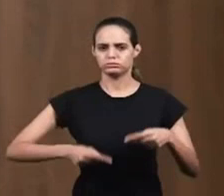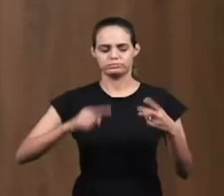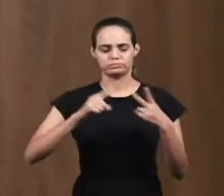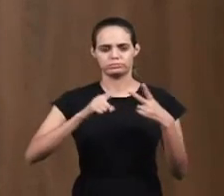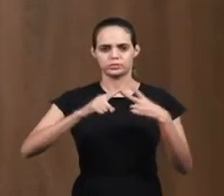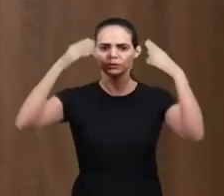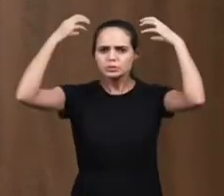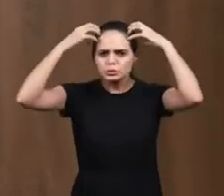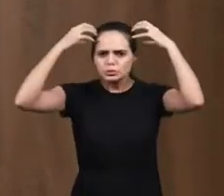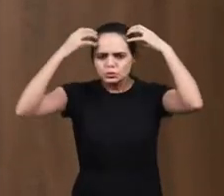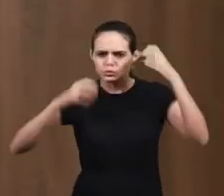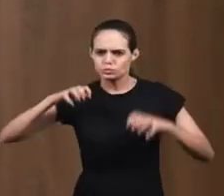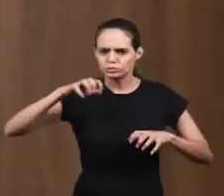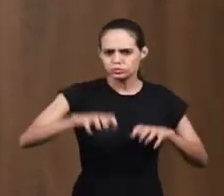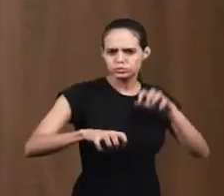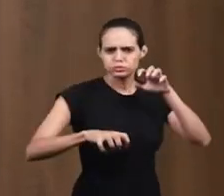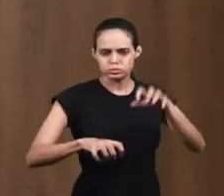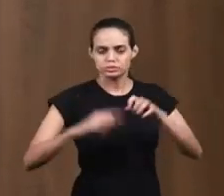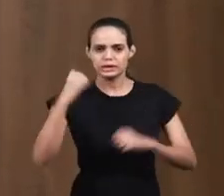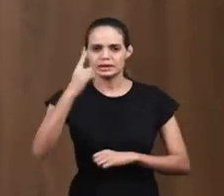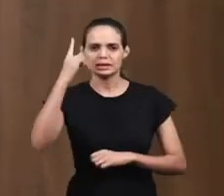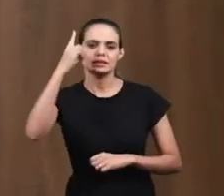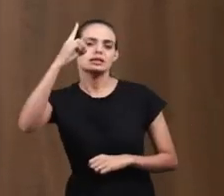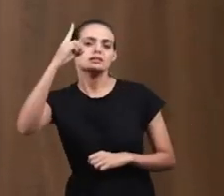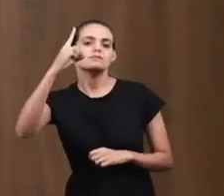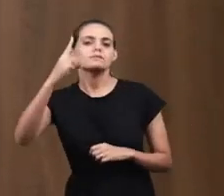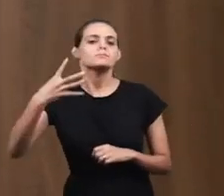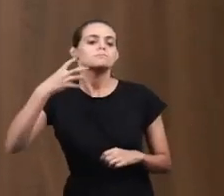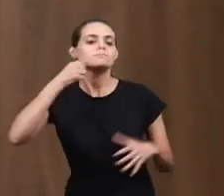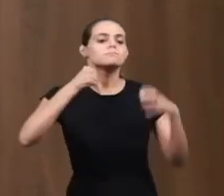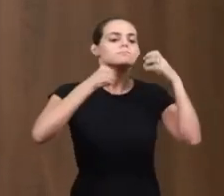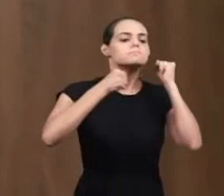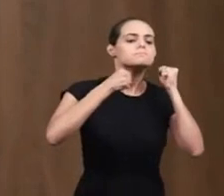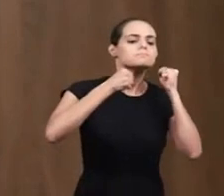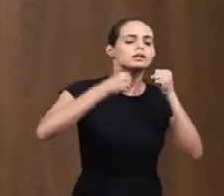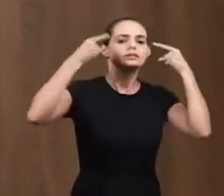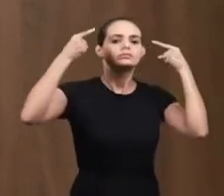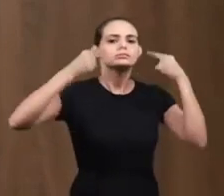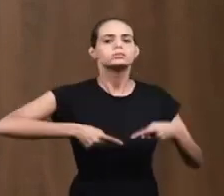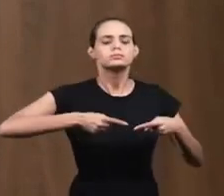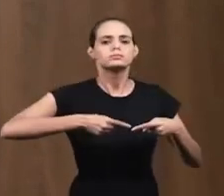Der zweite Kampf Davids war gegen den Bären. Er ergreift ihn am Bart,